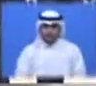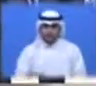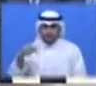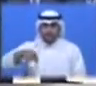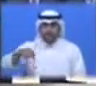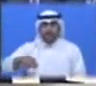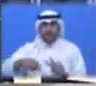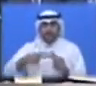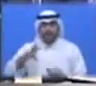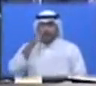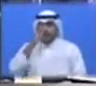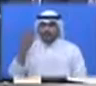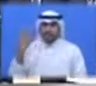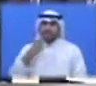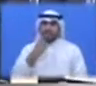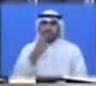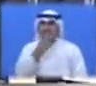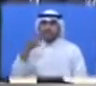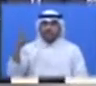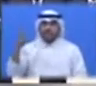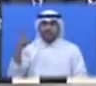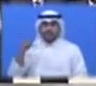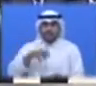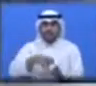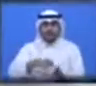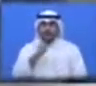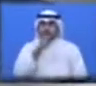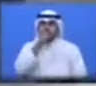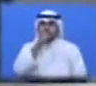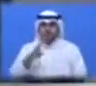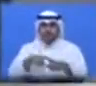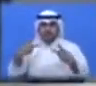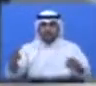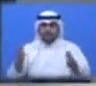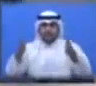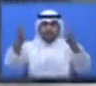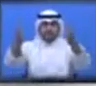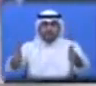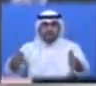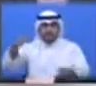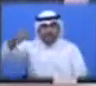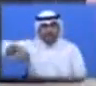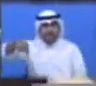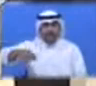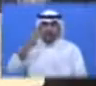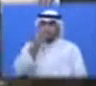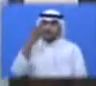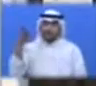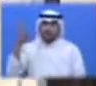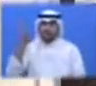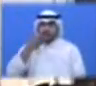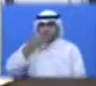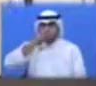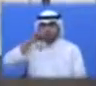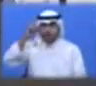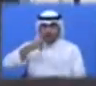دولة قطر عام 2012 خلال اجتماعات الأليكسو بمناسبة مرور 10 سنوات على صدور